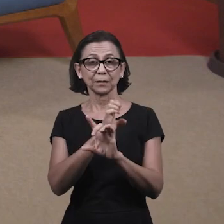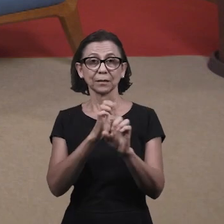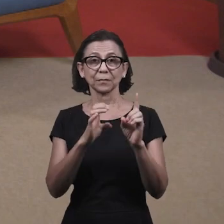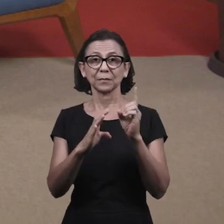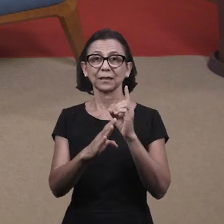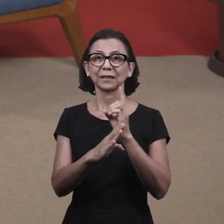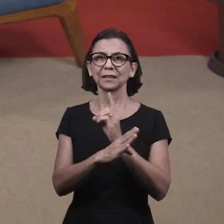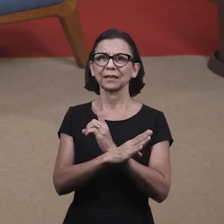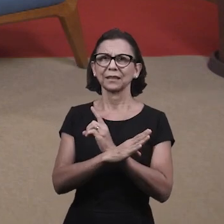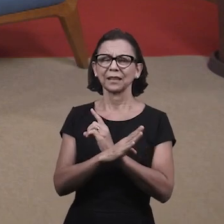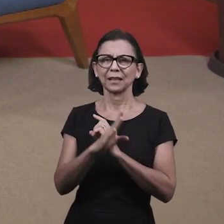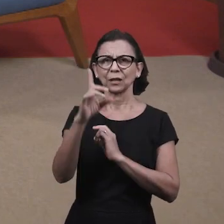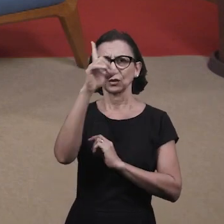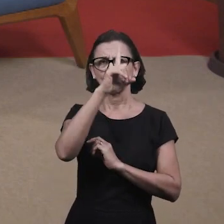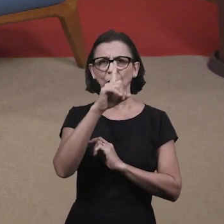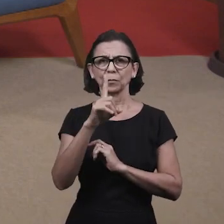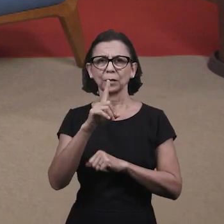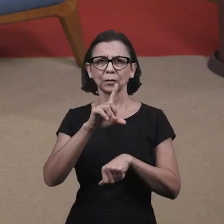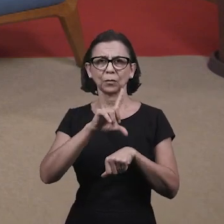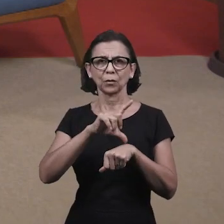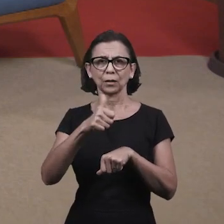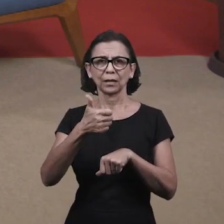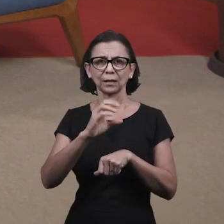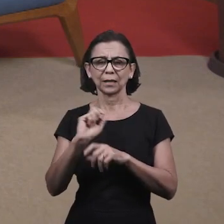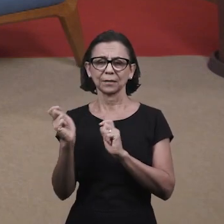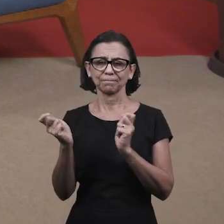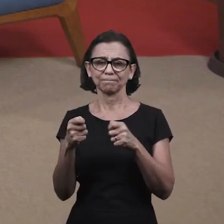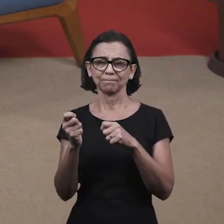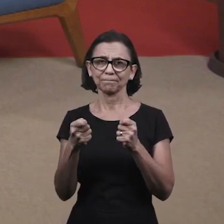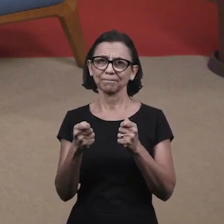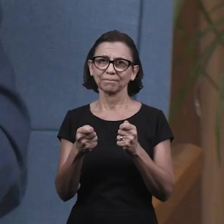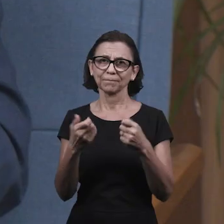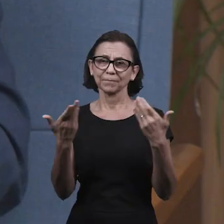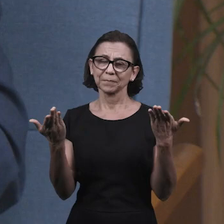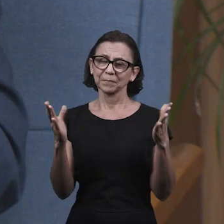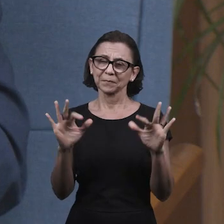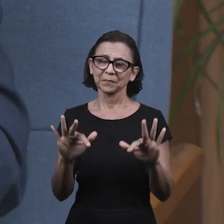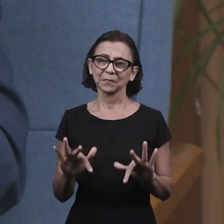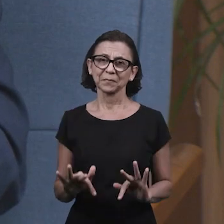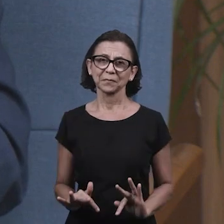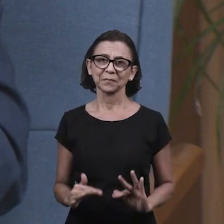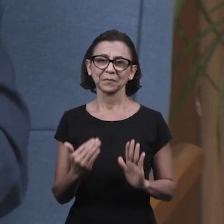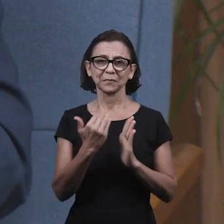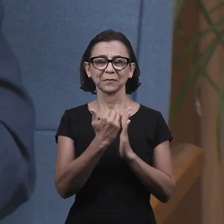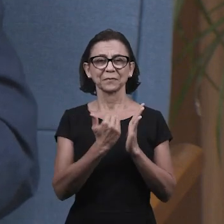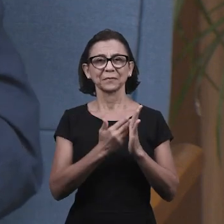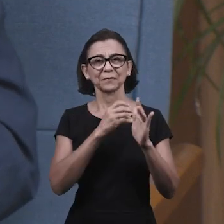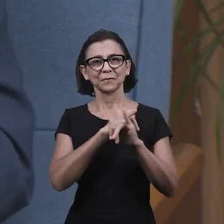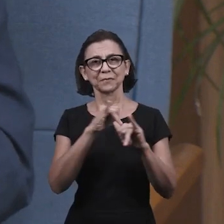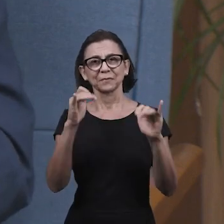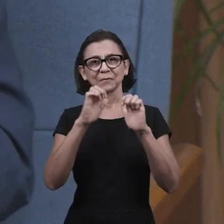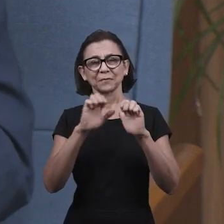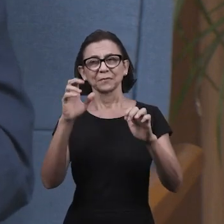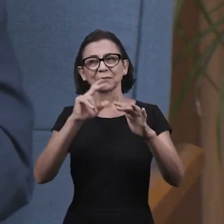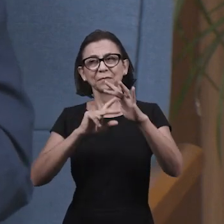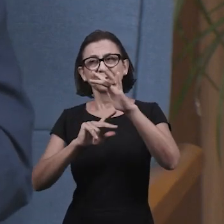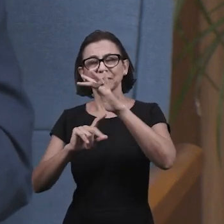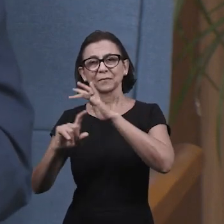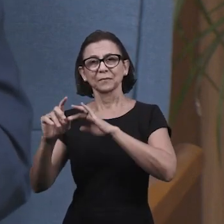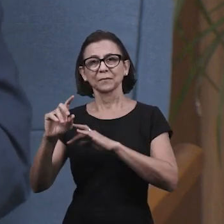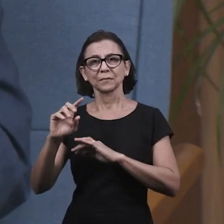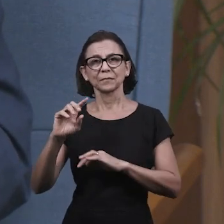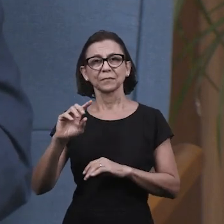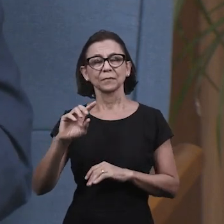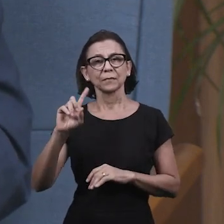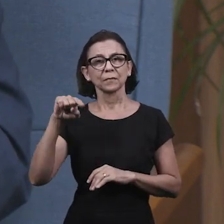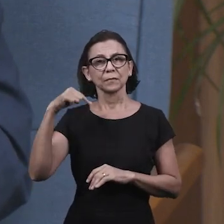c'est spéciale, l'école biblique dominicale, tous les dimanches à 10 heures du matin. Nous sommes arrivés ainsi à la fin de cette édition de la promotion en